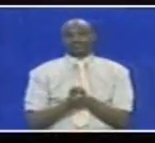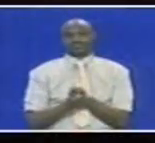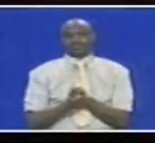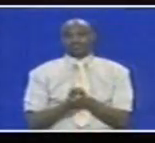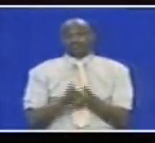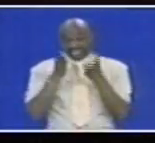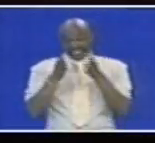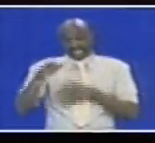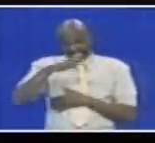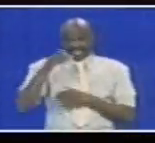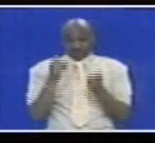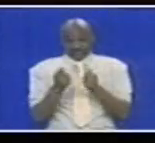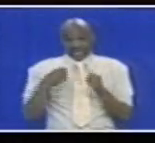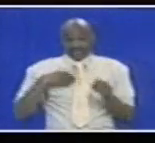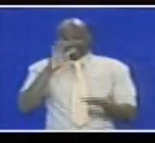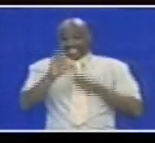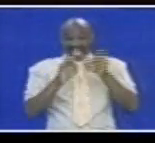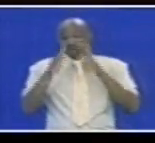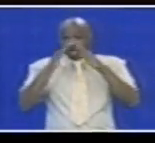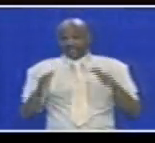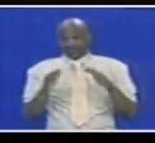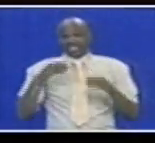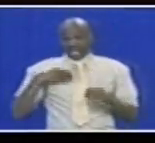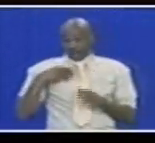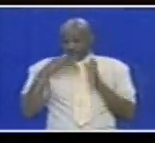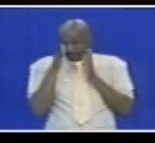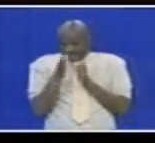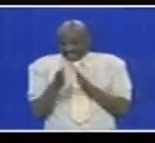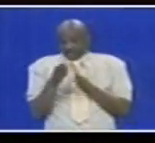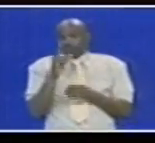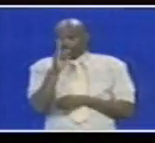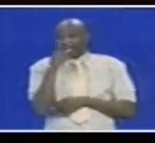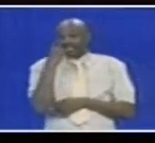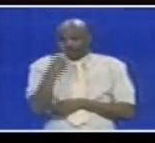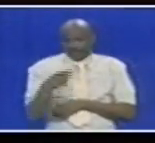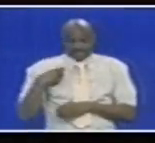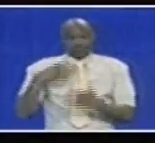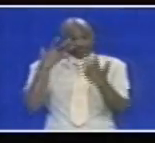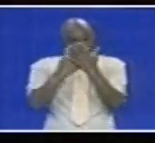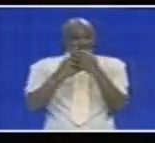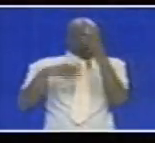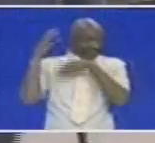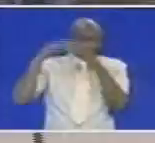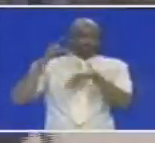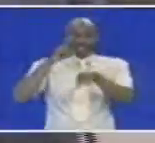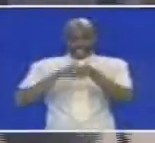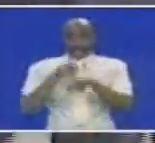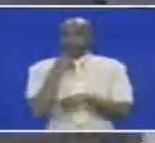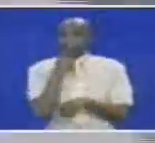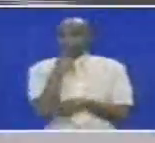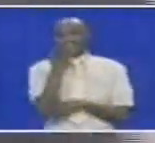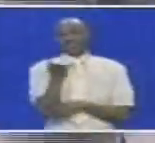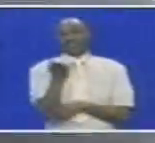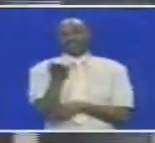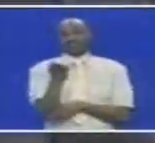Ni katika eneo hili la jumba ya Nyayo ambapo Steven Mureithi anadai kuzuiliwa kinyume cha sheria wakati wa utawala wa rais